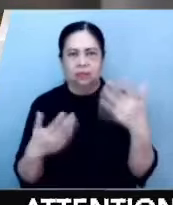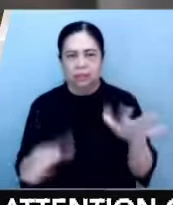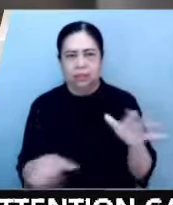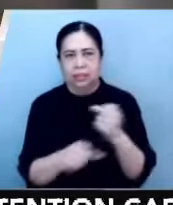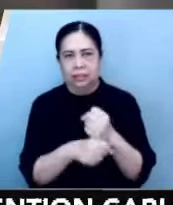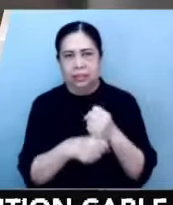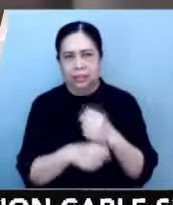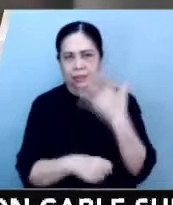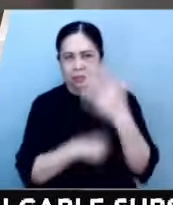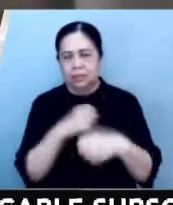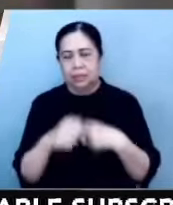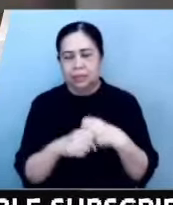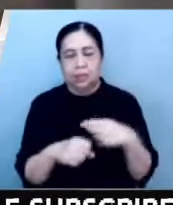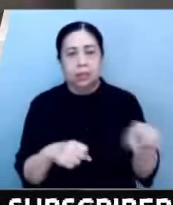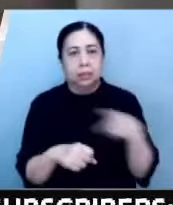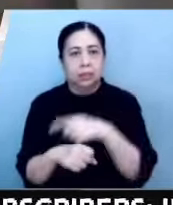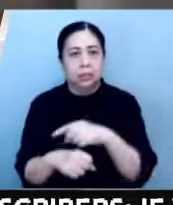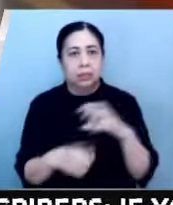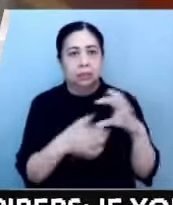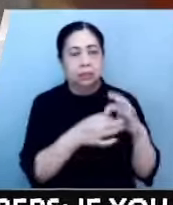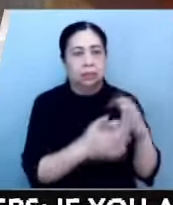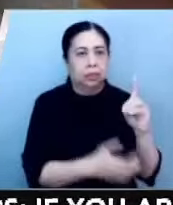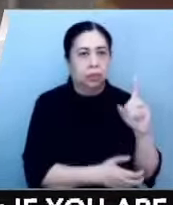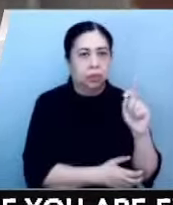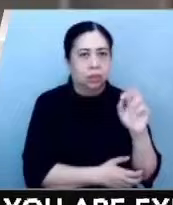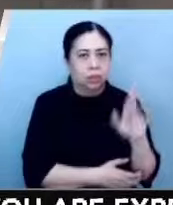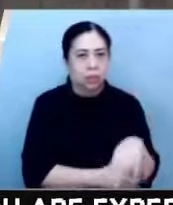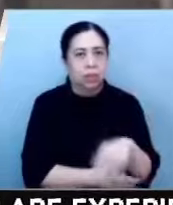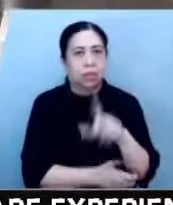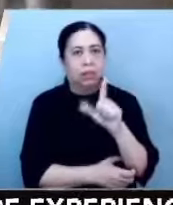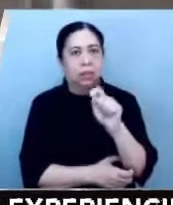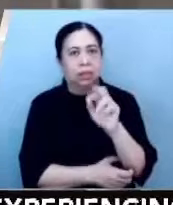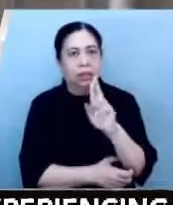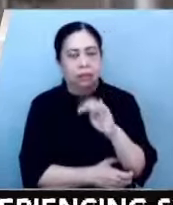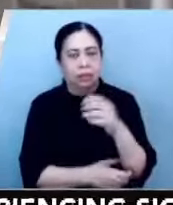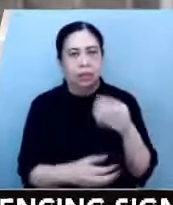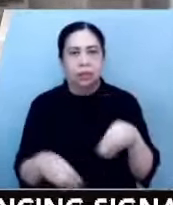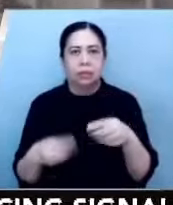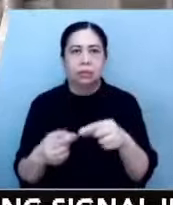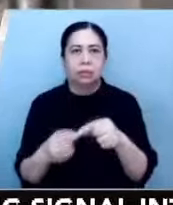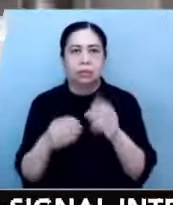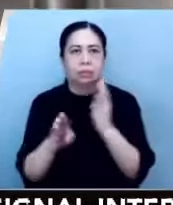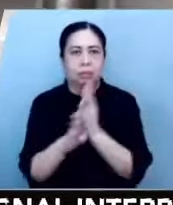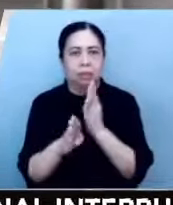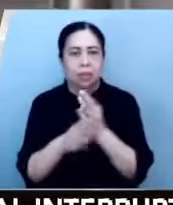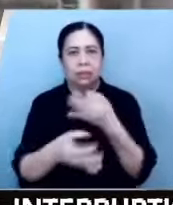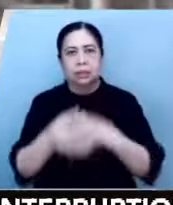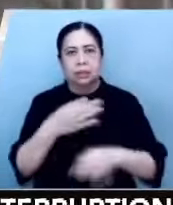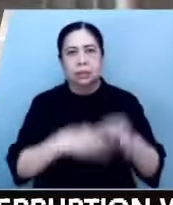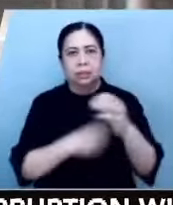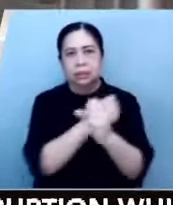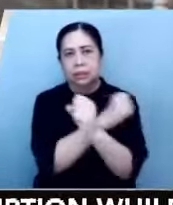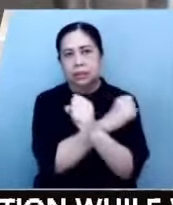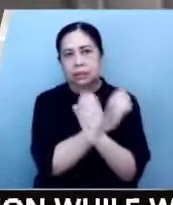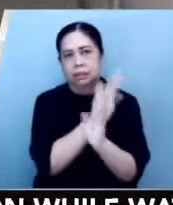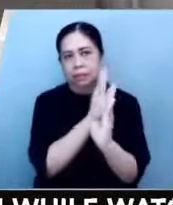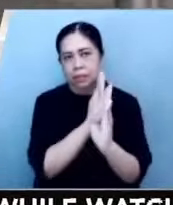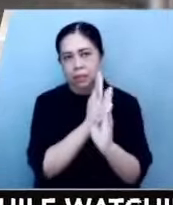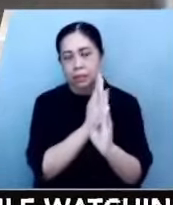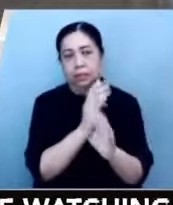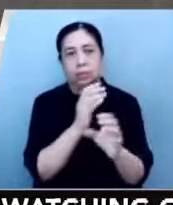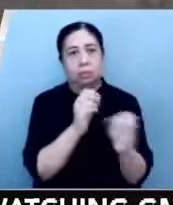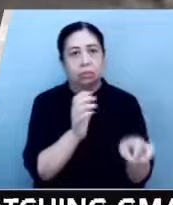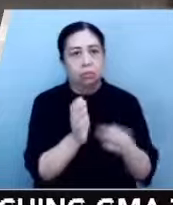ng PNR, DOTR at LTFRB, nag-issue ng special permit para sa mga bus bilang kapalit sa tren. Kukuha at magbababa